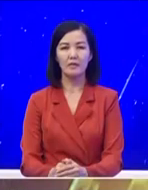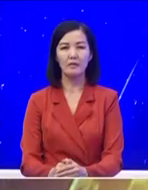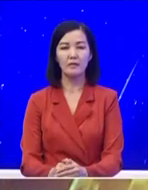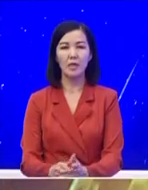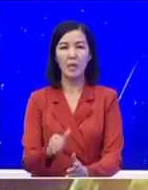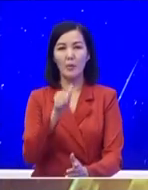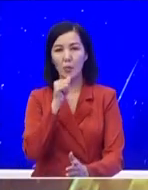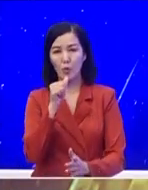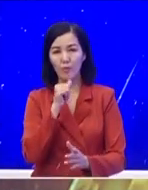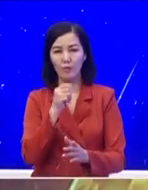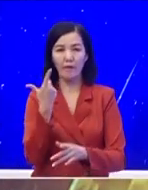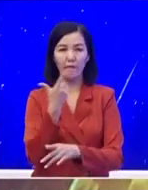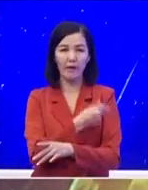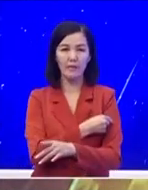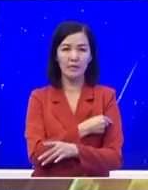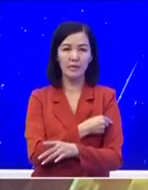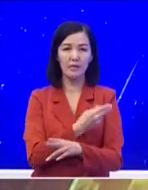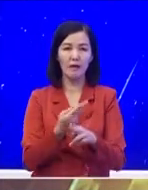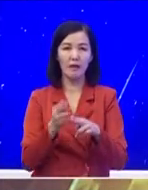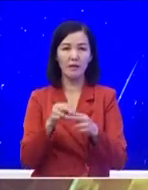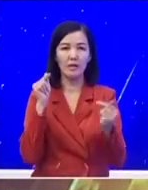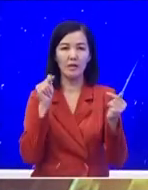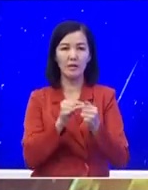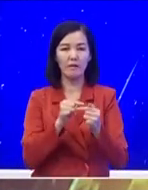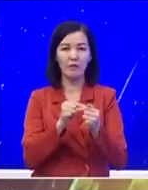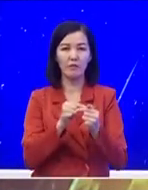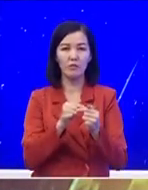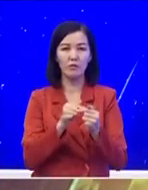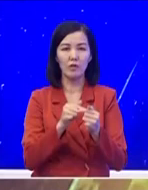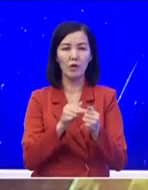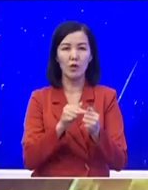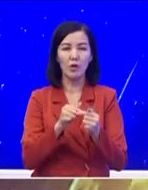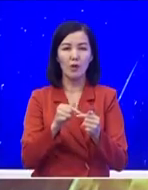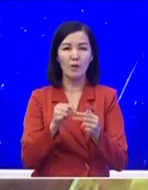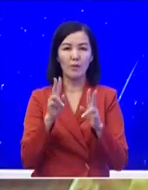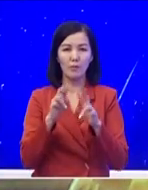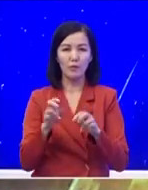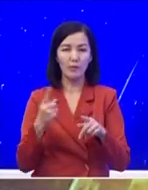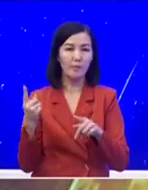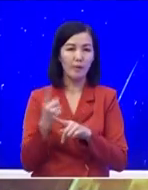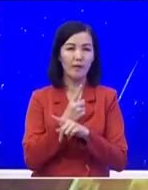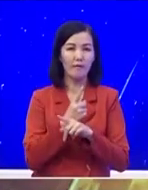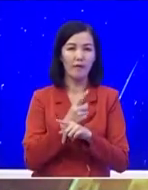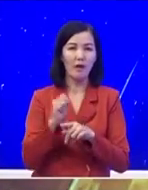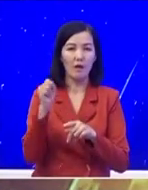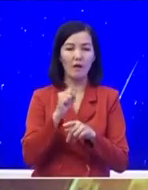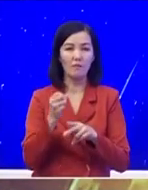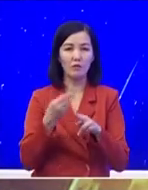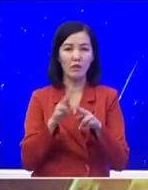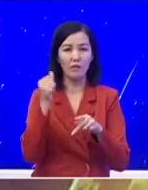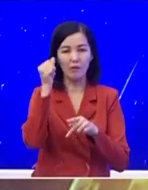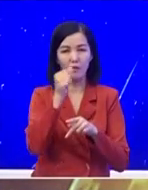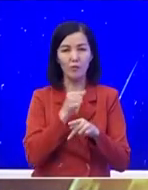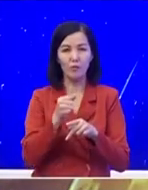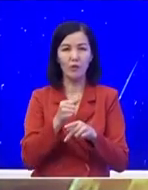Создание пробной вакцины от коронавируса в России анонсировали ученые. Первая партия, возможно, поступит уже в августе этого года. Об этом не